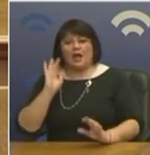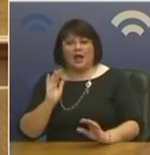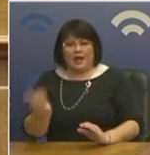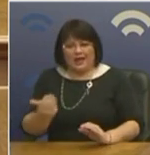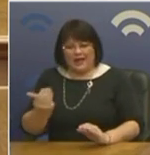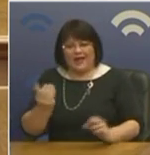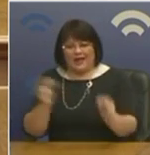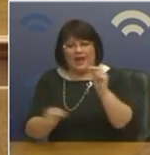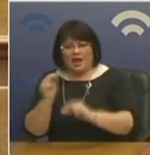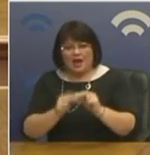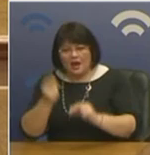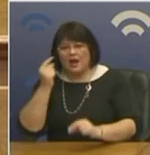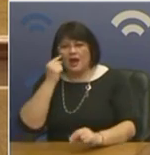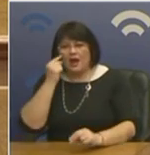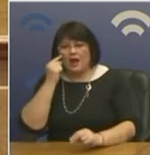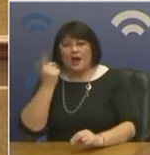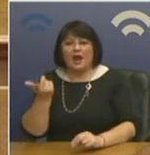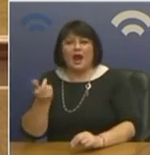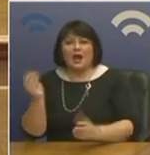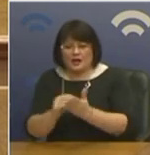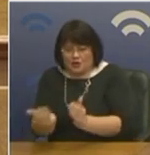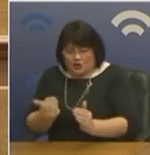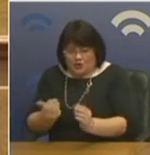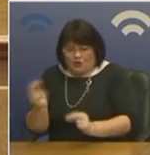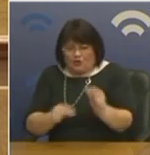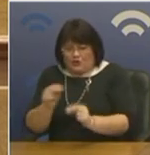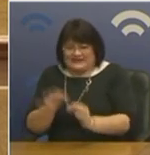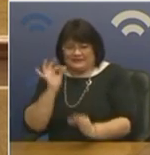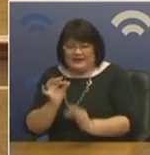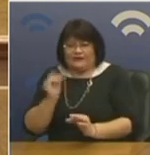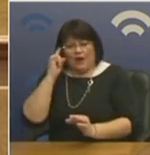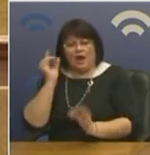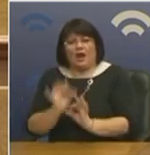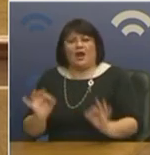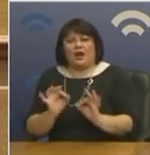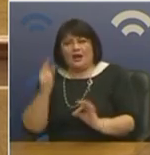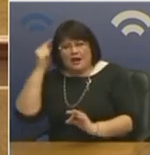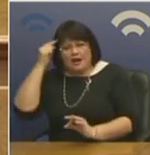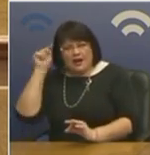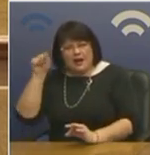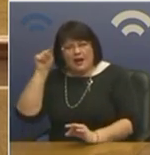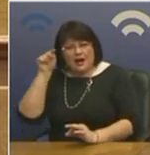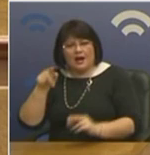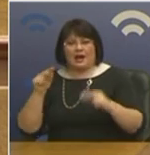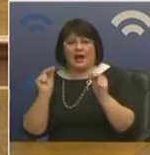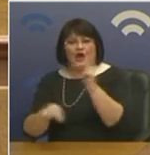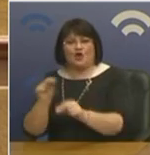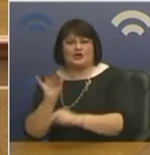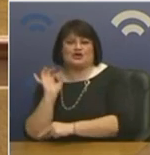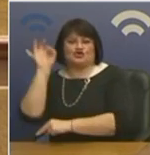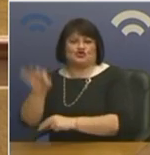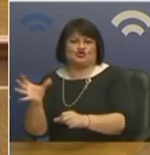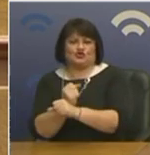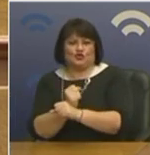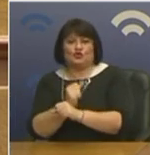εκλογές. Φανταστείτε, θα πάθουμε σε δύο εκλογές αναμετρήσεις ταυτόχρονα. Αλλά όταν λειτουργείς με το μυαλό στις εκλογές, δεν μπορείς να λειτουργήσεις να κάνεις